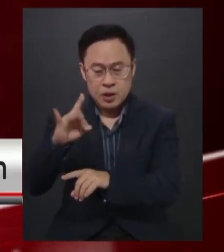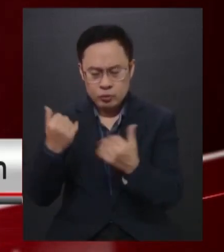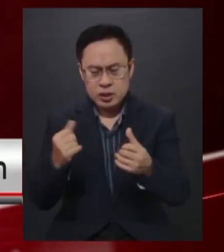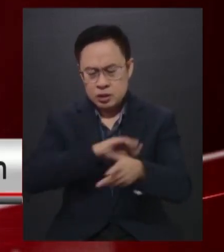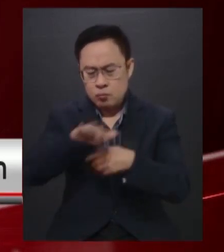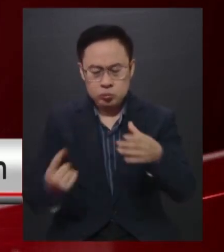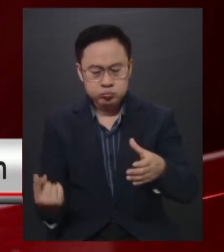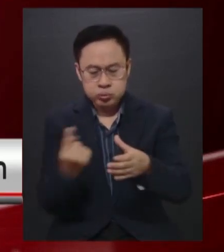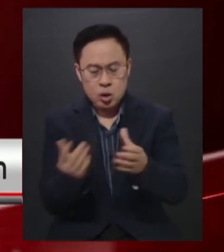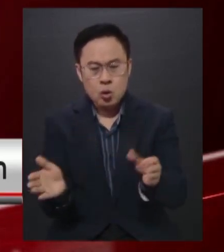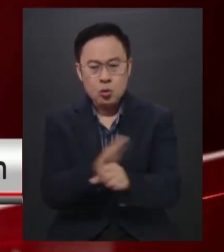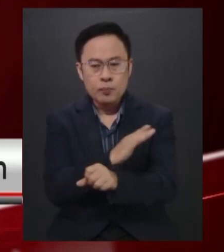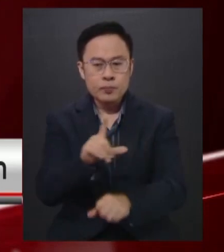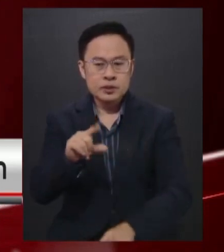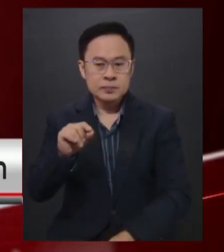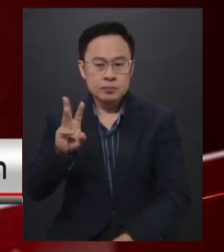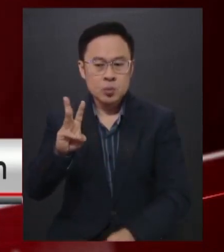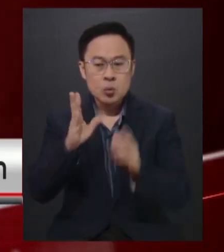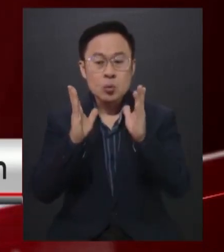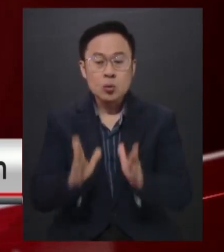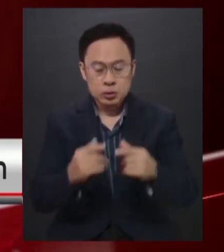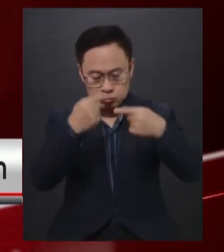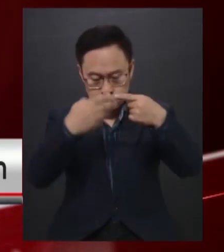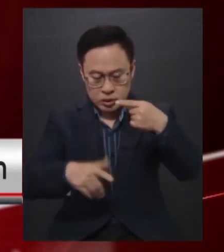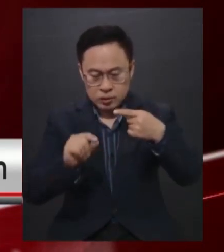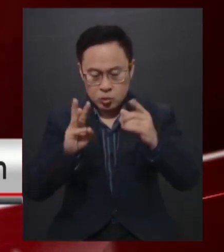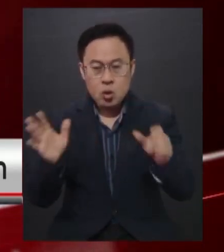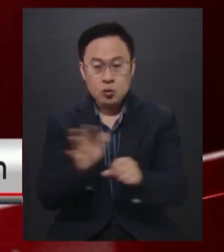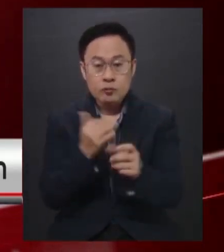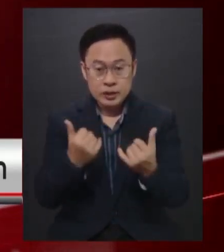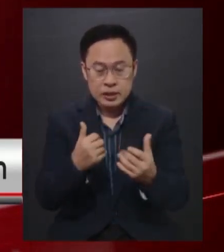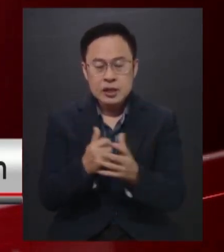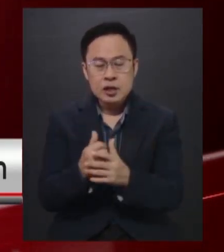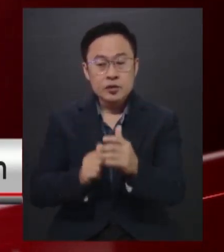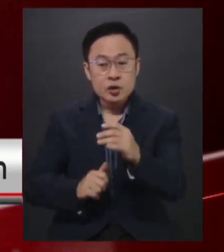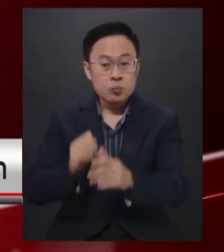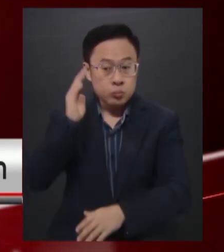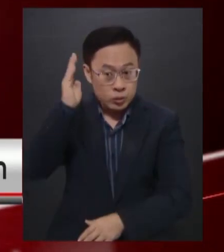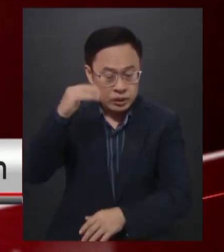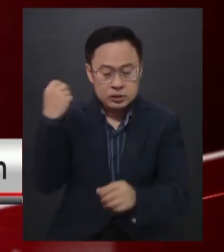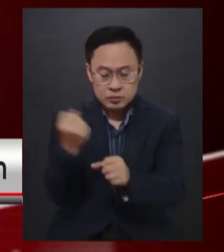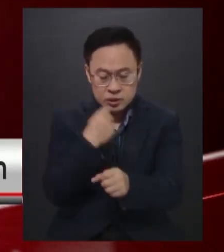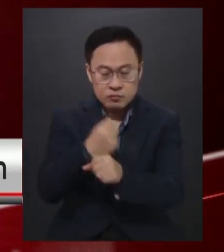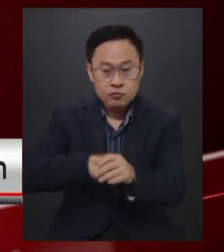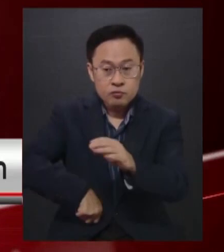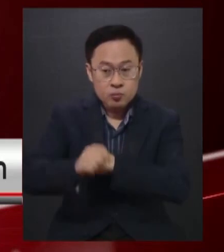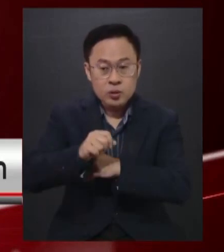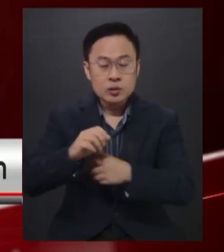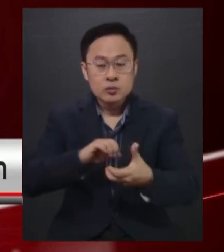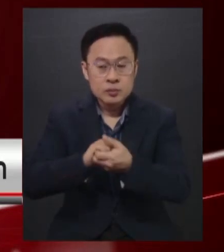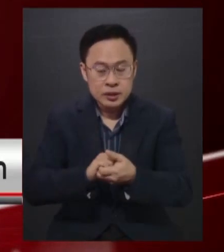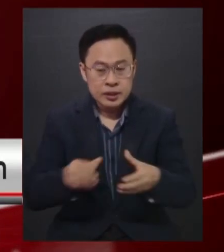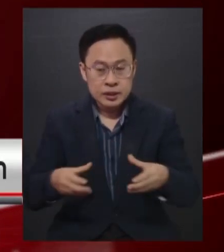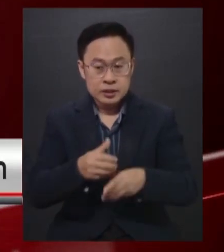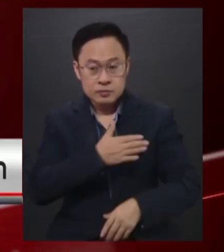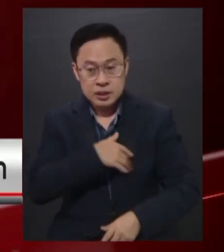เครื่องแบบปิดกับ u23 1แมตช์ก่อนจะบินไปที่กาตารเออก็น่าจะเป็นการเต็มทีมที่ดีที่สุดแล้วก็น่าจะเป็นการเทีมที่